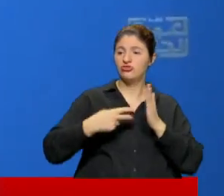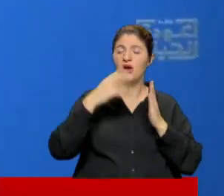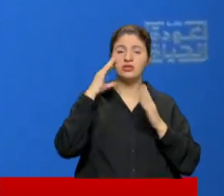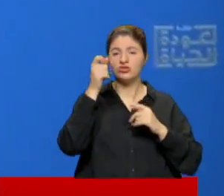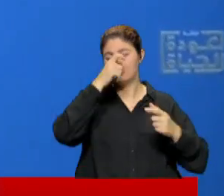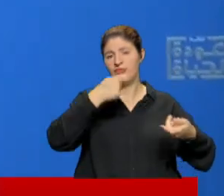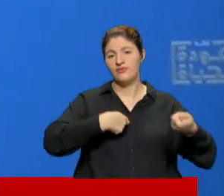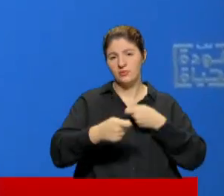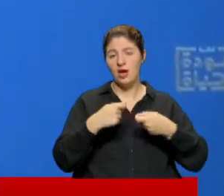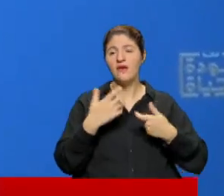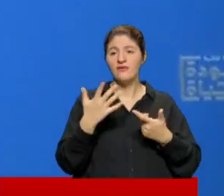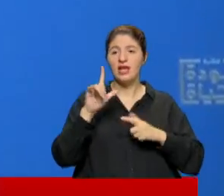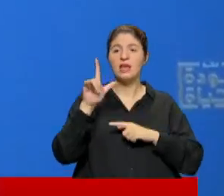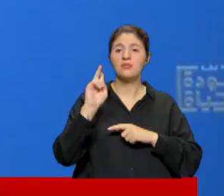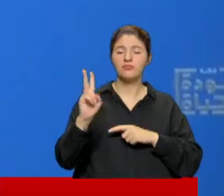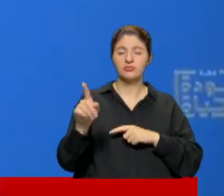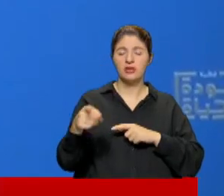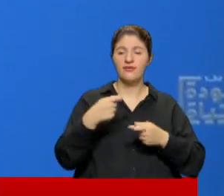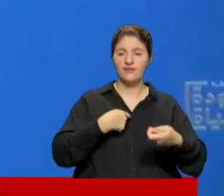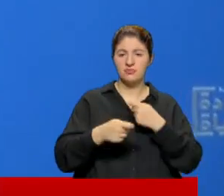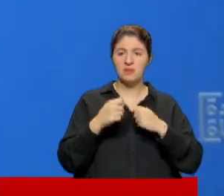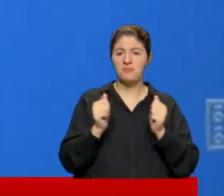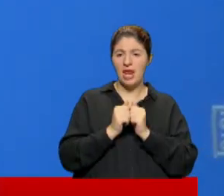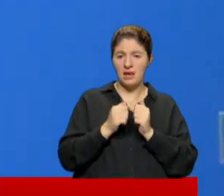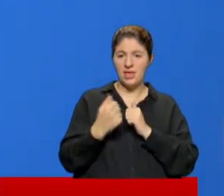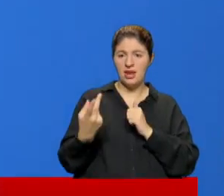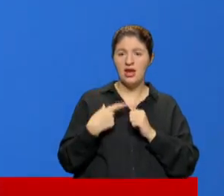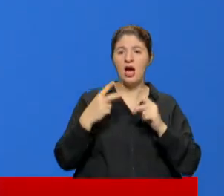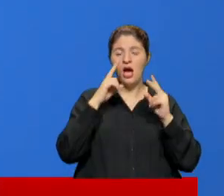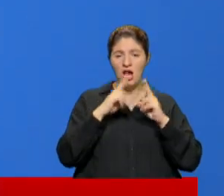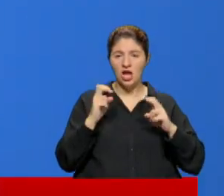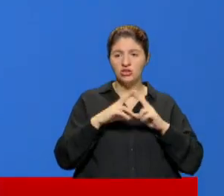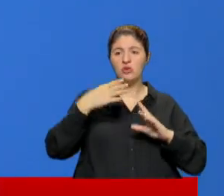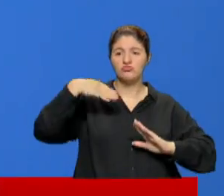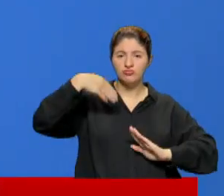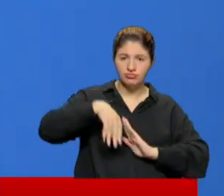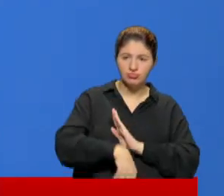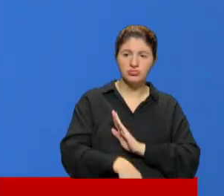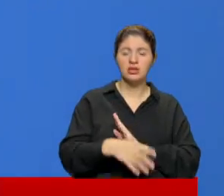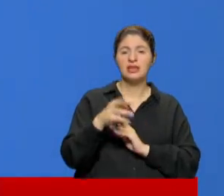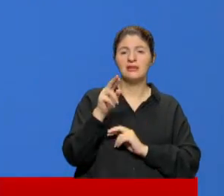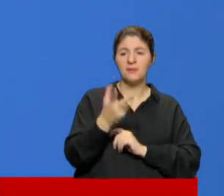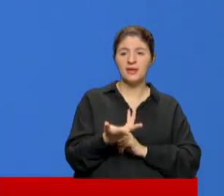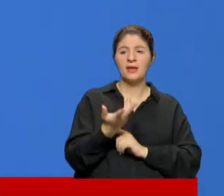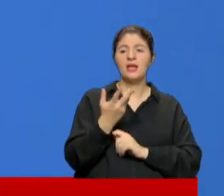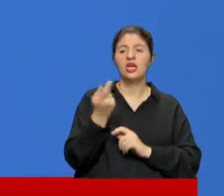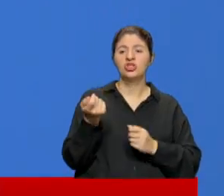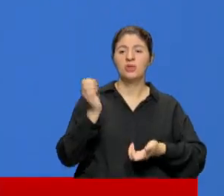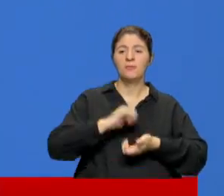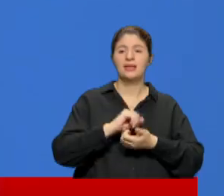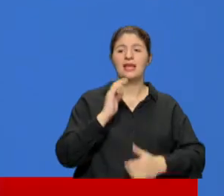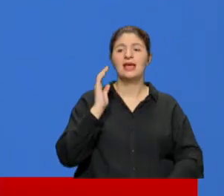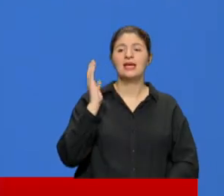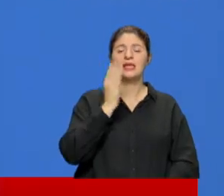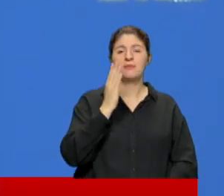firmalarının ve Libya firmaların birlikte araştırma sondaj gibi işbirliğine